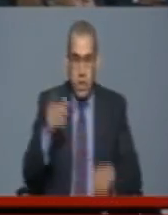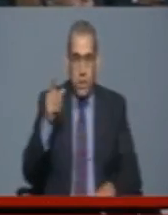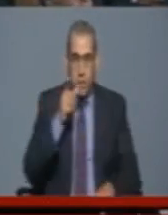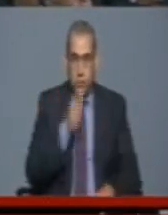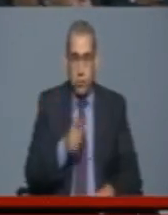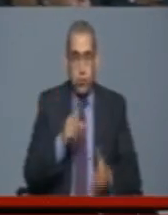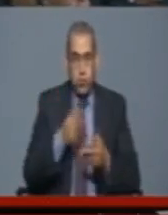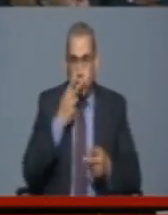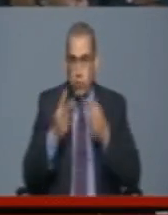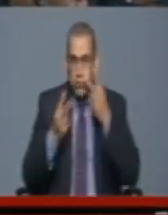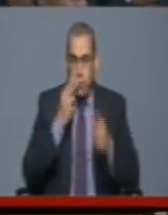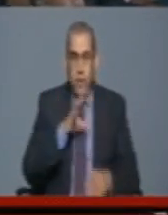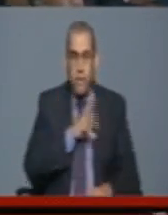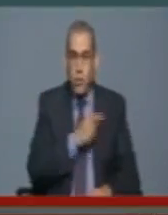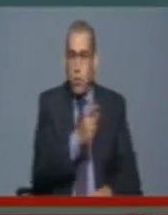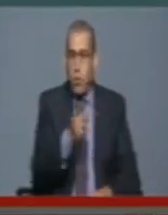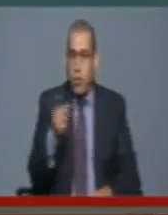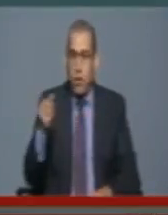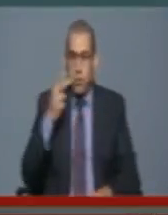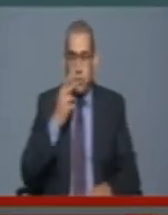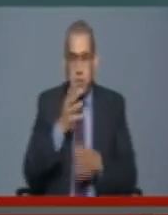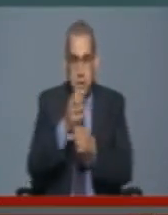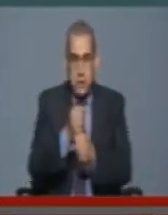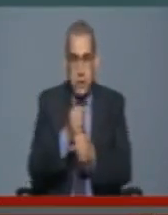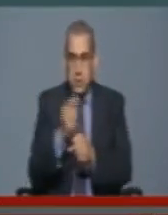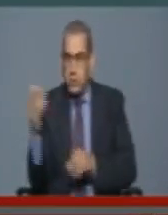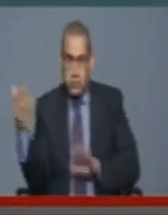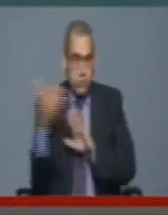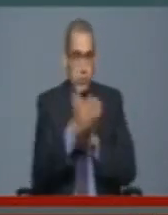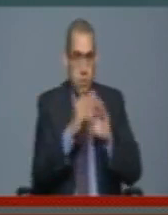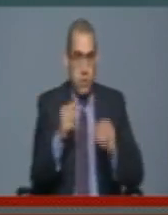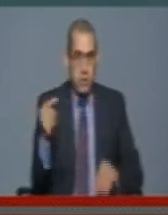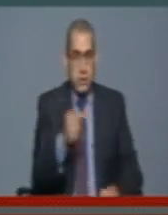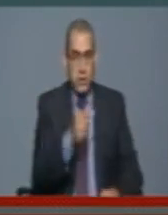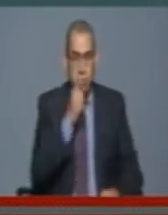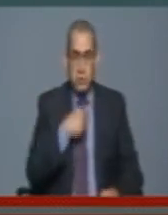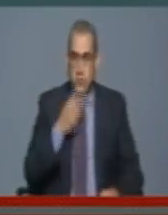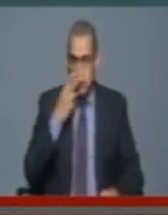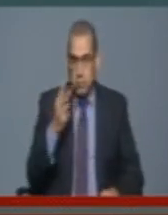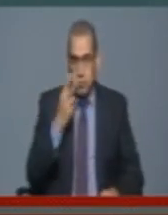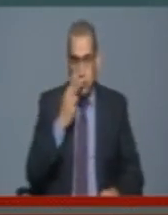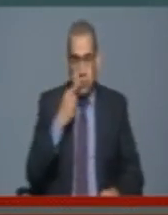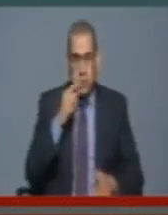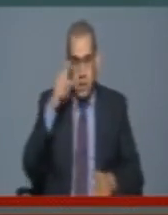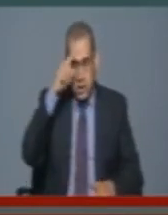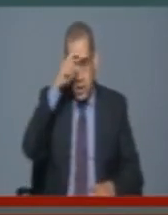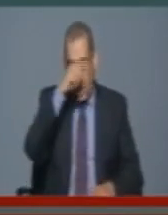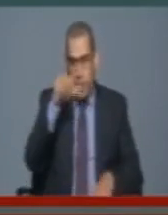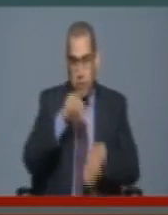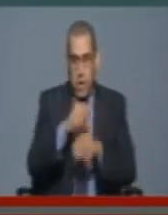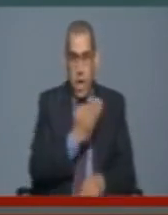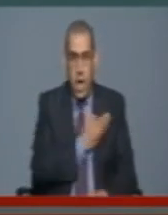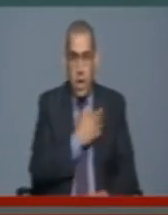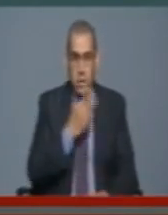كل فلسطيني بده يتعالج بيجي على مصر. وبشوف حاليا في الاوضاع الصعبه اللي بنمر فيها هناك